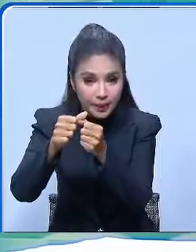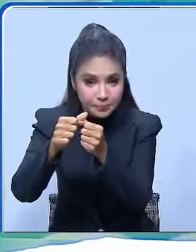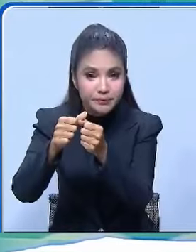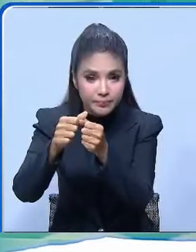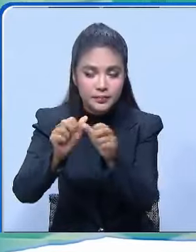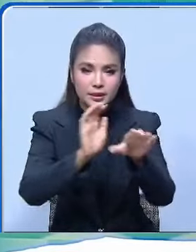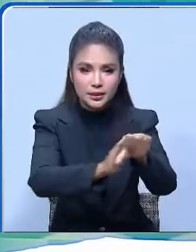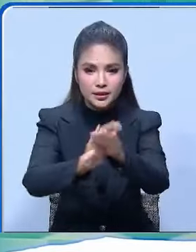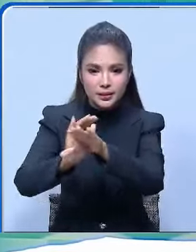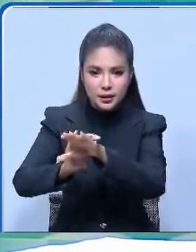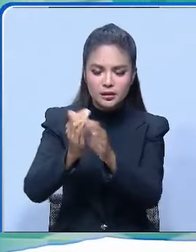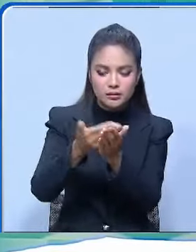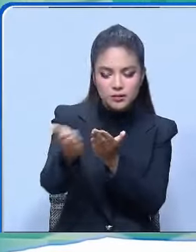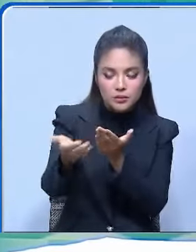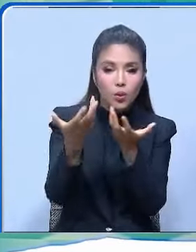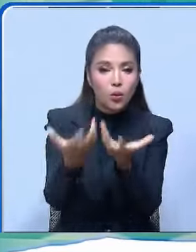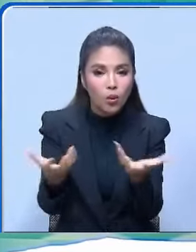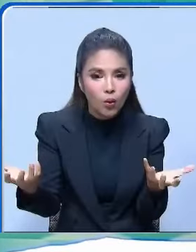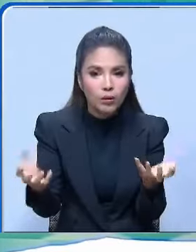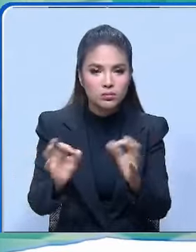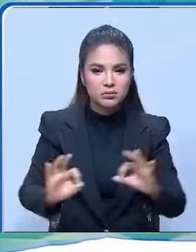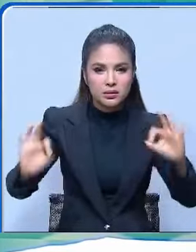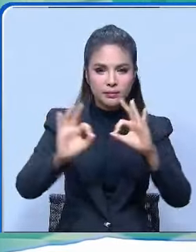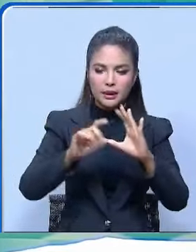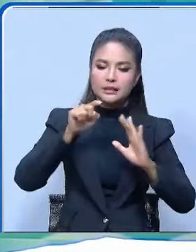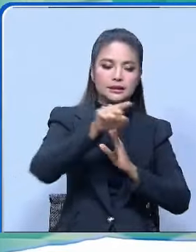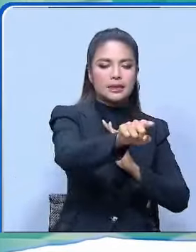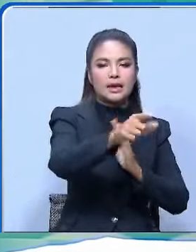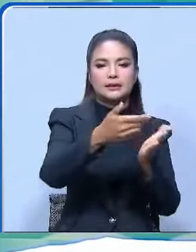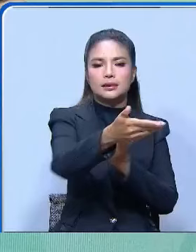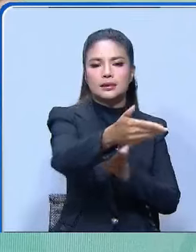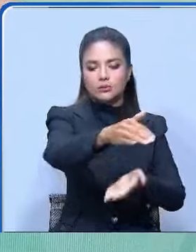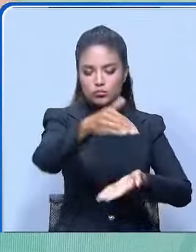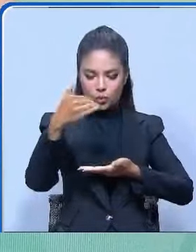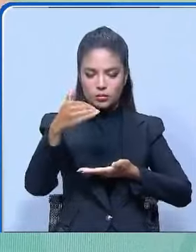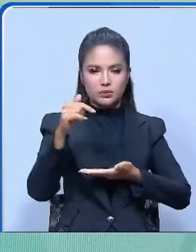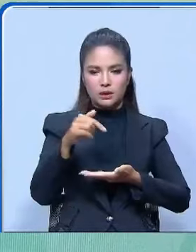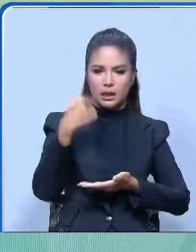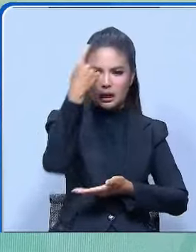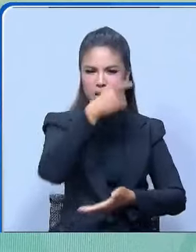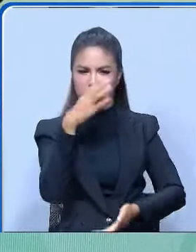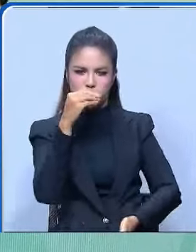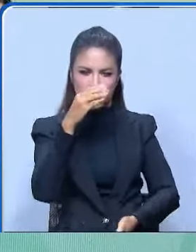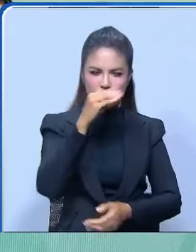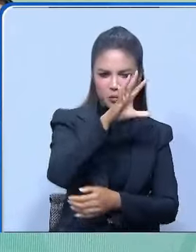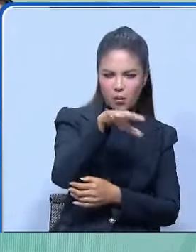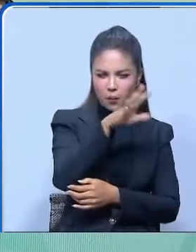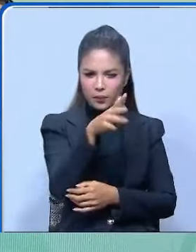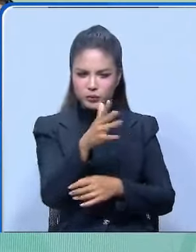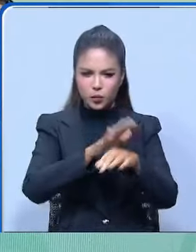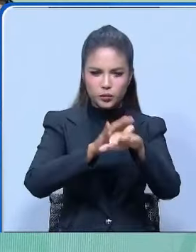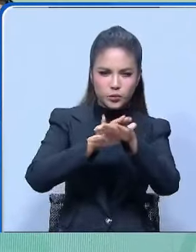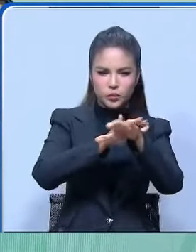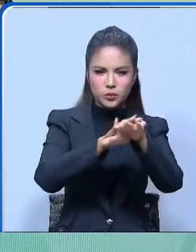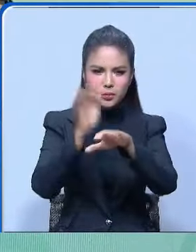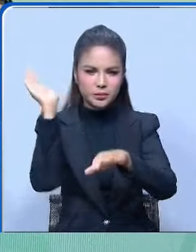ราจะซื้อของอะไรก็ตามนะโดยเฉพาะช่องทางออนไลน์ช่วงนี้นะคะใครที่แบบว่าโน้มน้าวเก่งๆพูดเก่งๆเนี่ยโฆษณาชวนเชื่อเก่งๆ